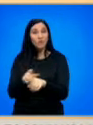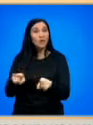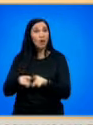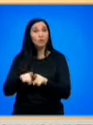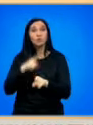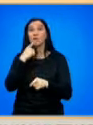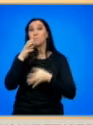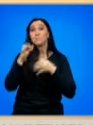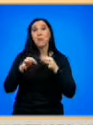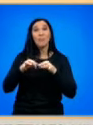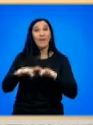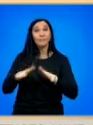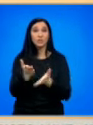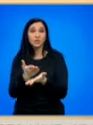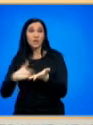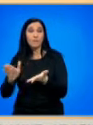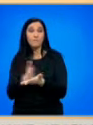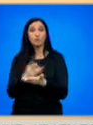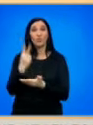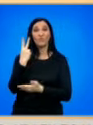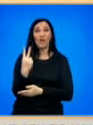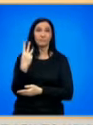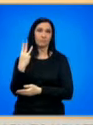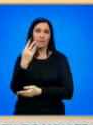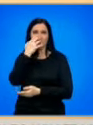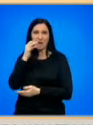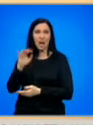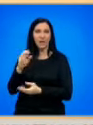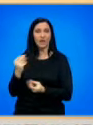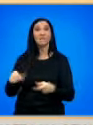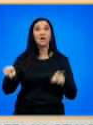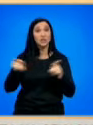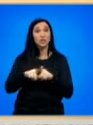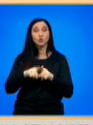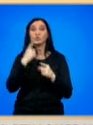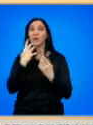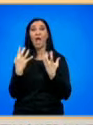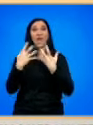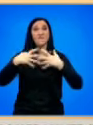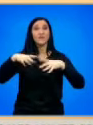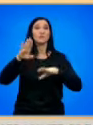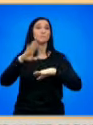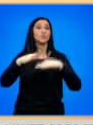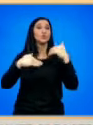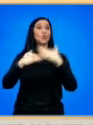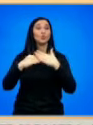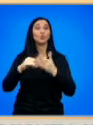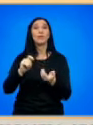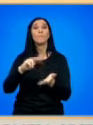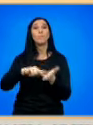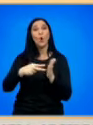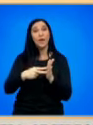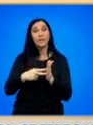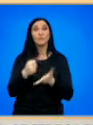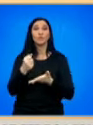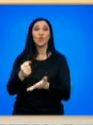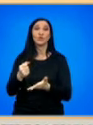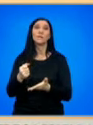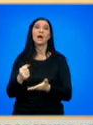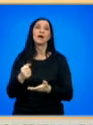за пандемията ще са заделени между 2 и 3 милиарда лева, а също така и за инфраструктурни проекти. Вече бюджета на Агенция